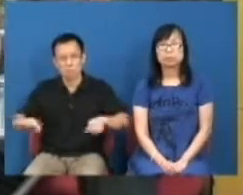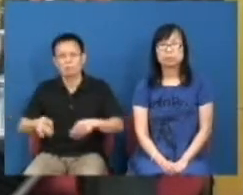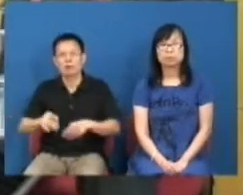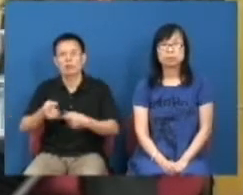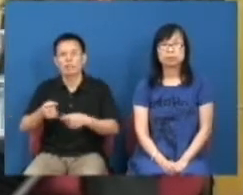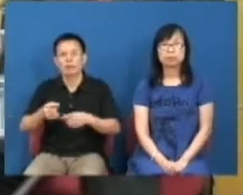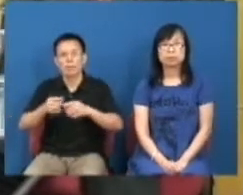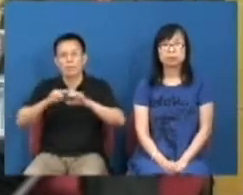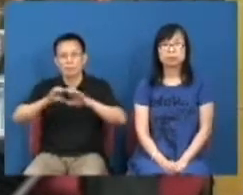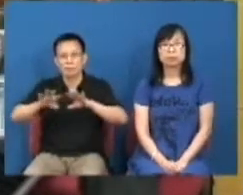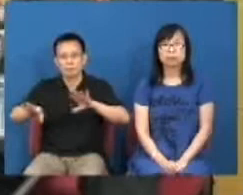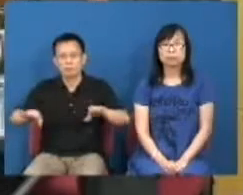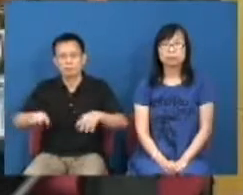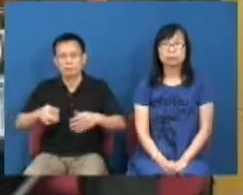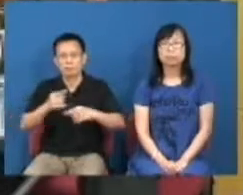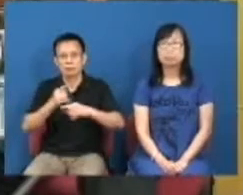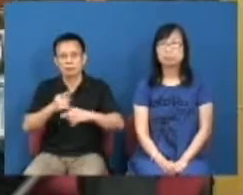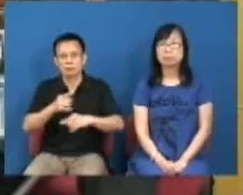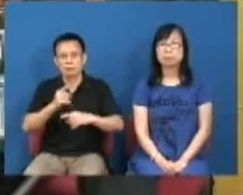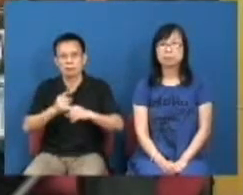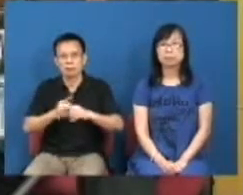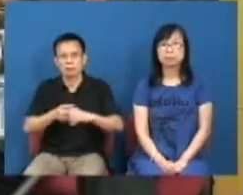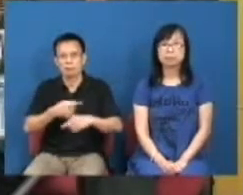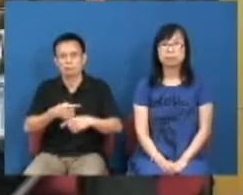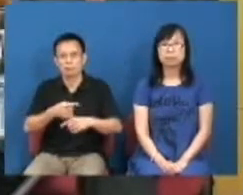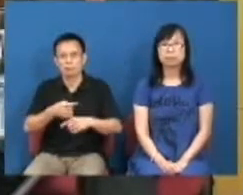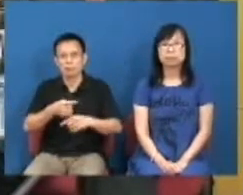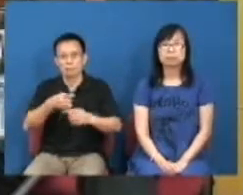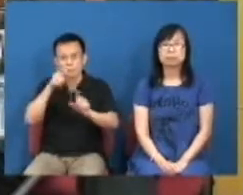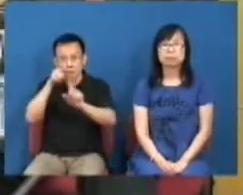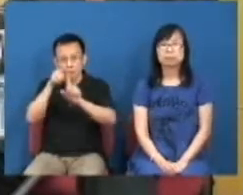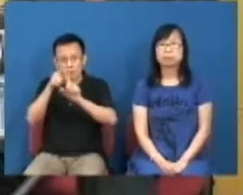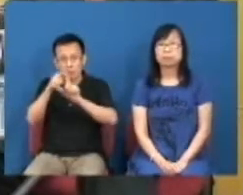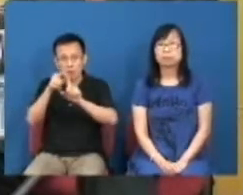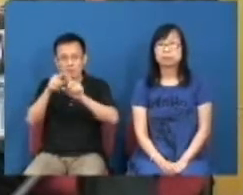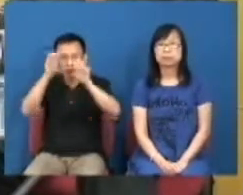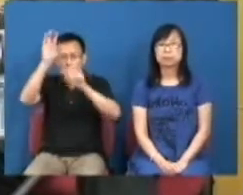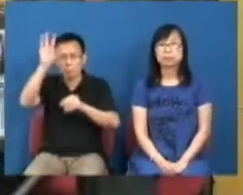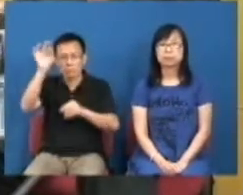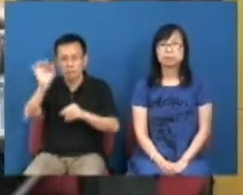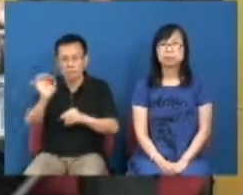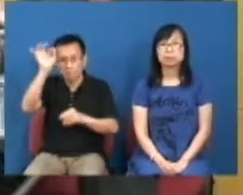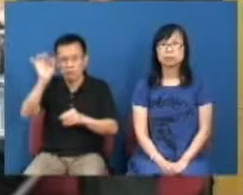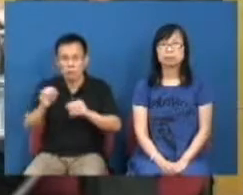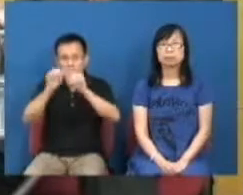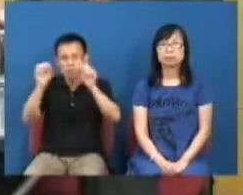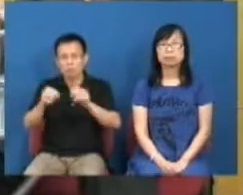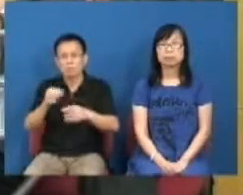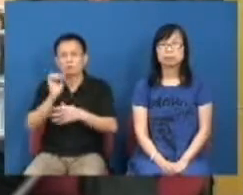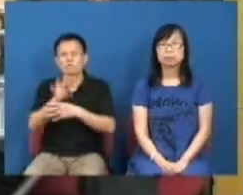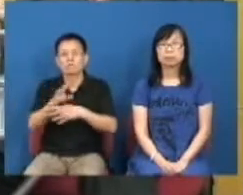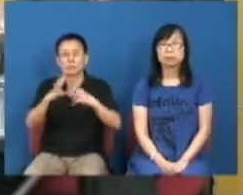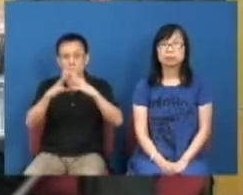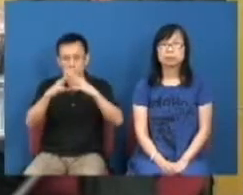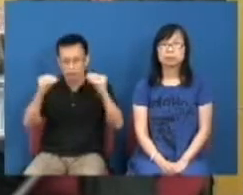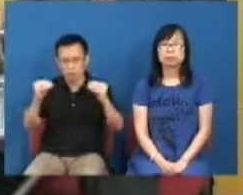身係可以針對你哋漏佢哋漏水嘅問題而解決得到， 係 咁咪解決到咯？件事